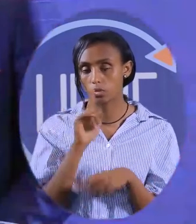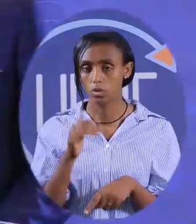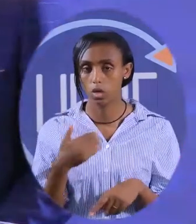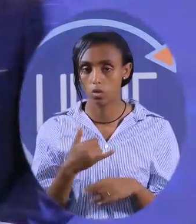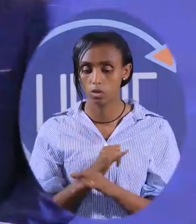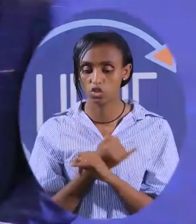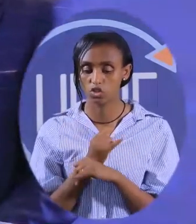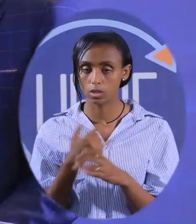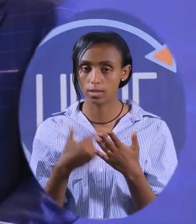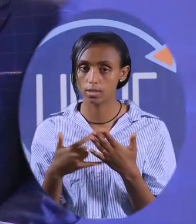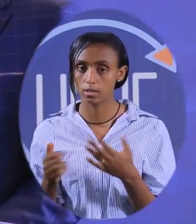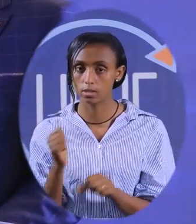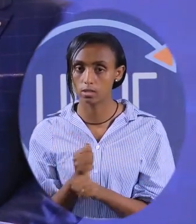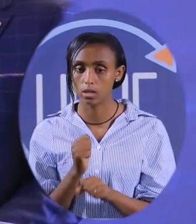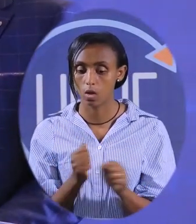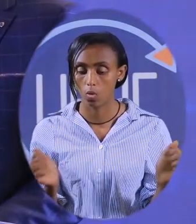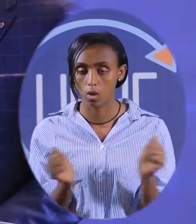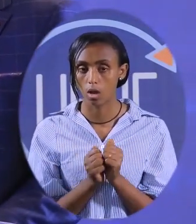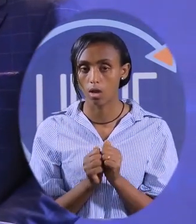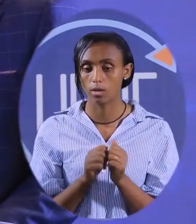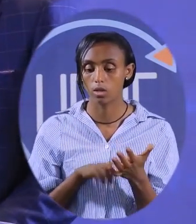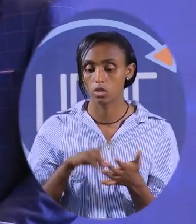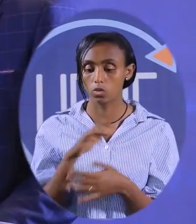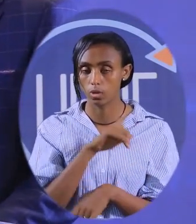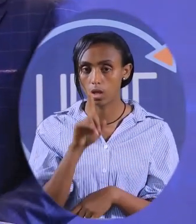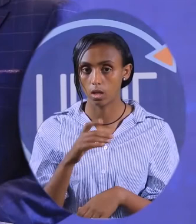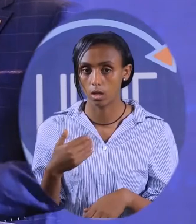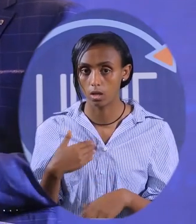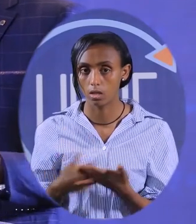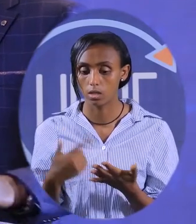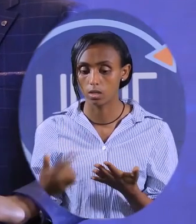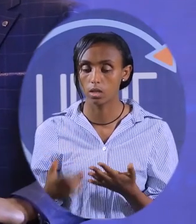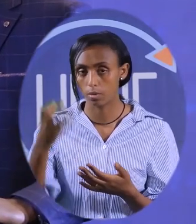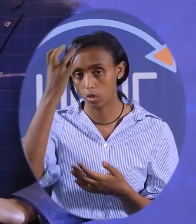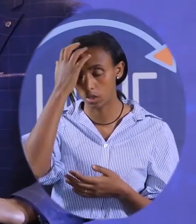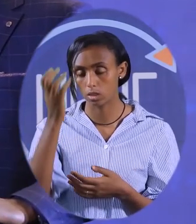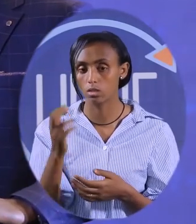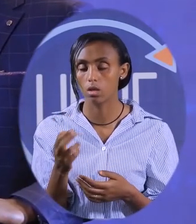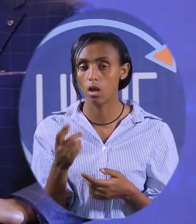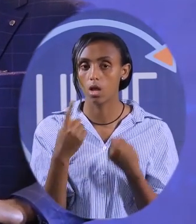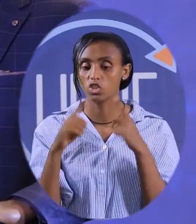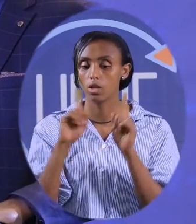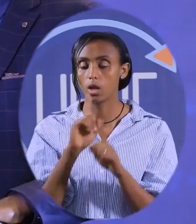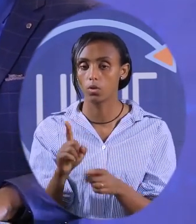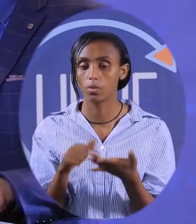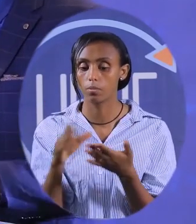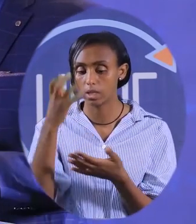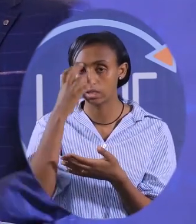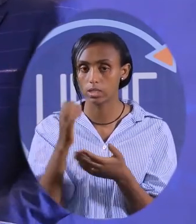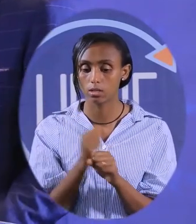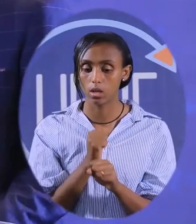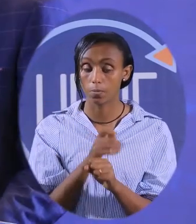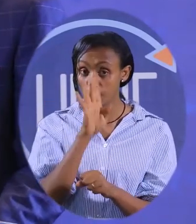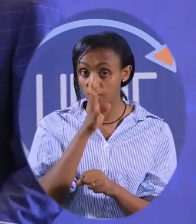ነው ኢንጂነር ከዚህ ከሥራም ጋራ ተያይዘው ያነሱት ጥያቄ አለ ይሄ የመንግስት አጀንዳ ነው ነገር ግን መንግስት ሥራ